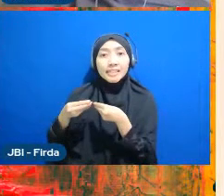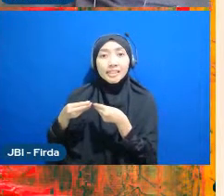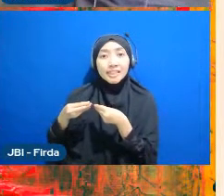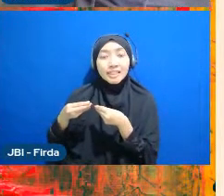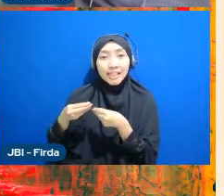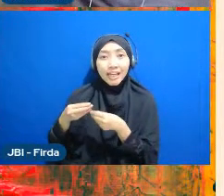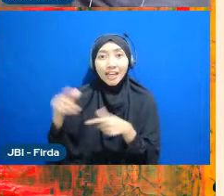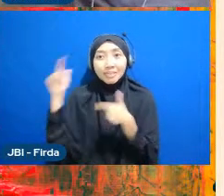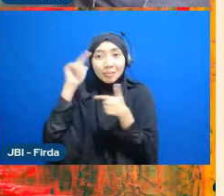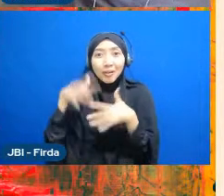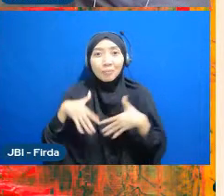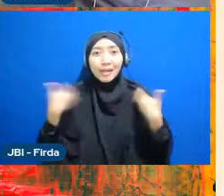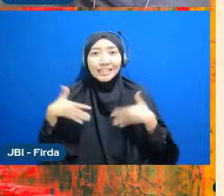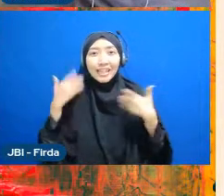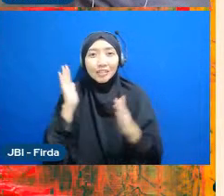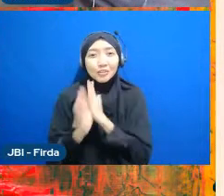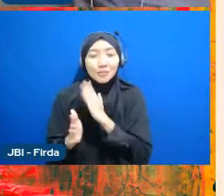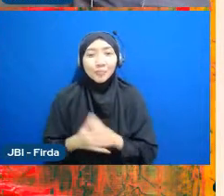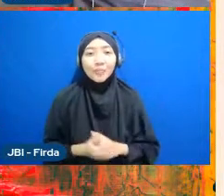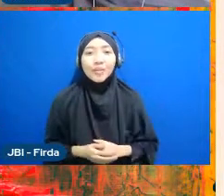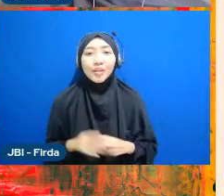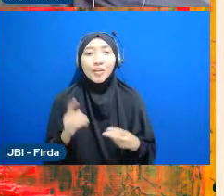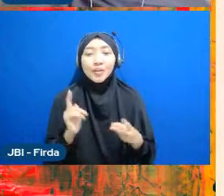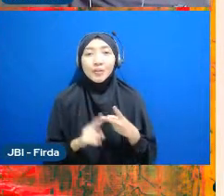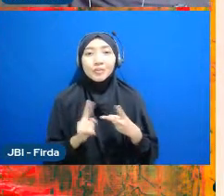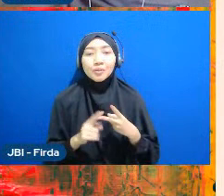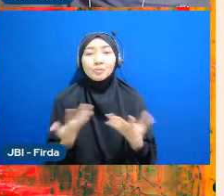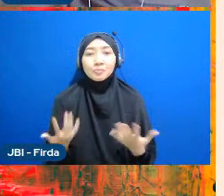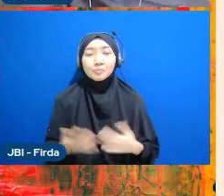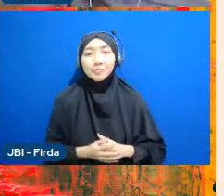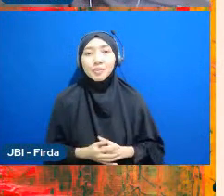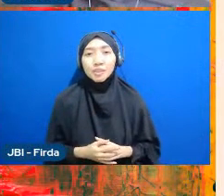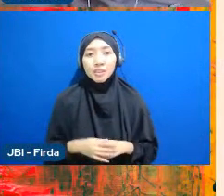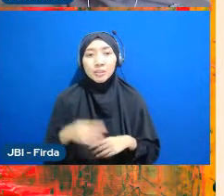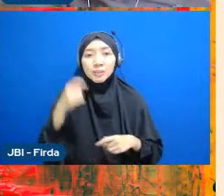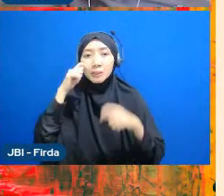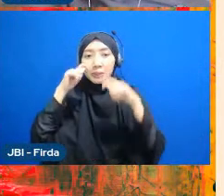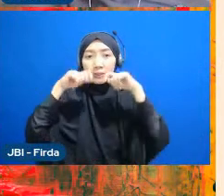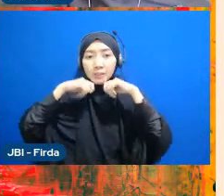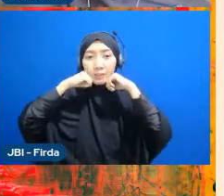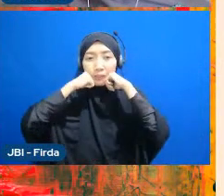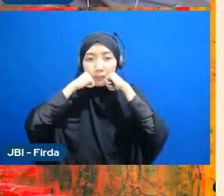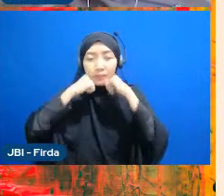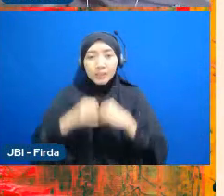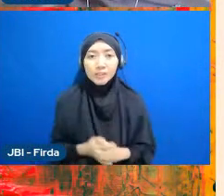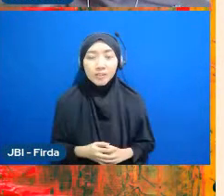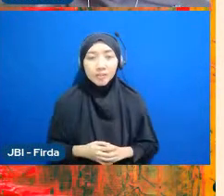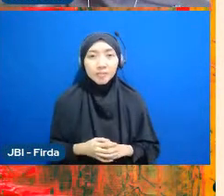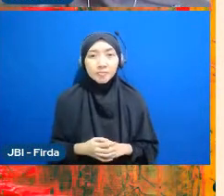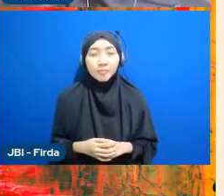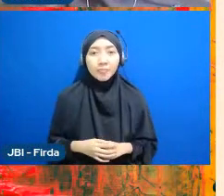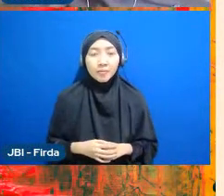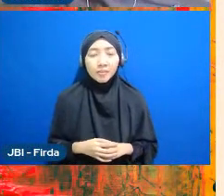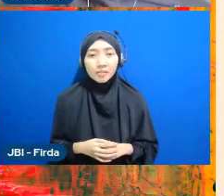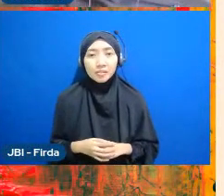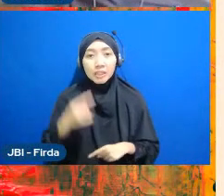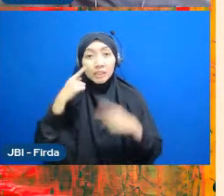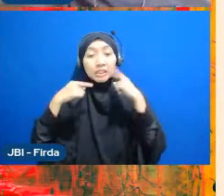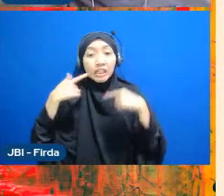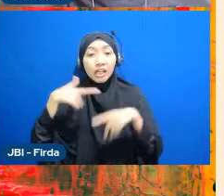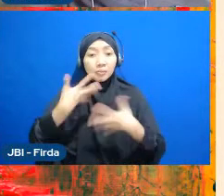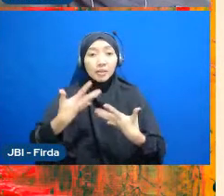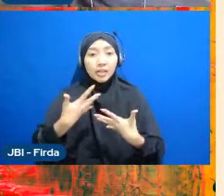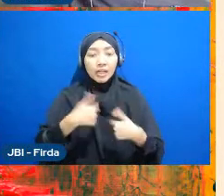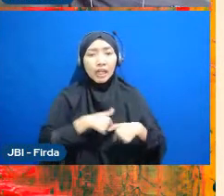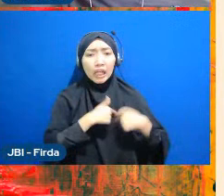sekali. Nah, kemudian yang kedua adalah sedih. Nah, sedih itu adalah emosi ketika hati